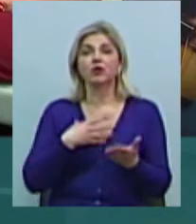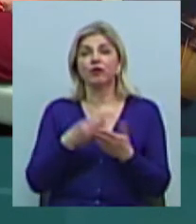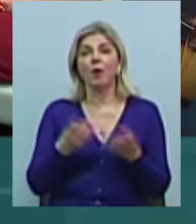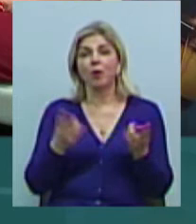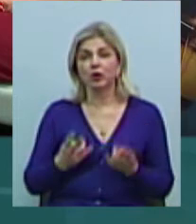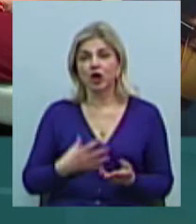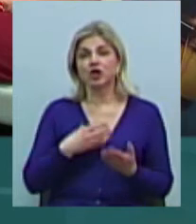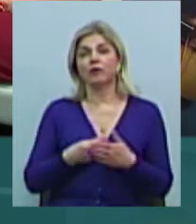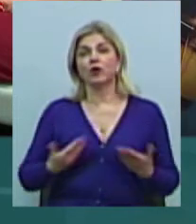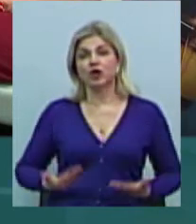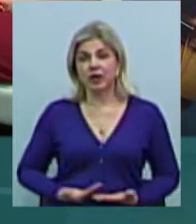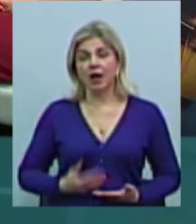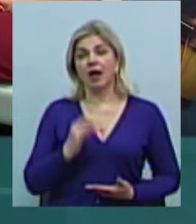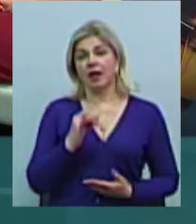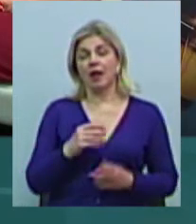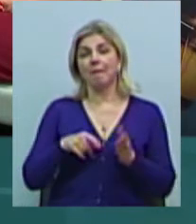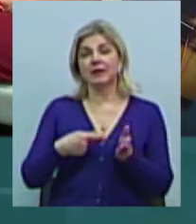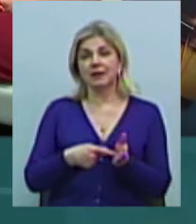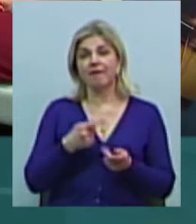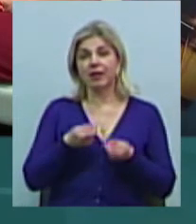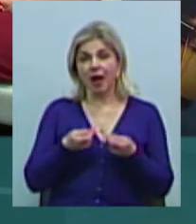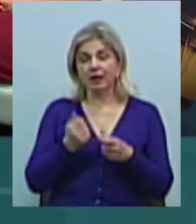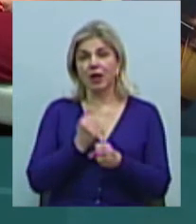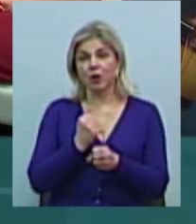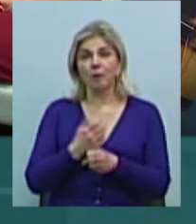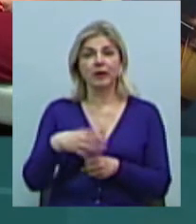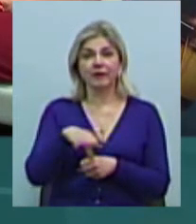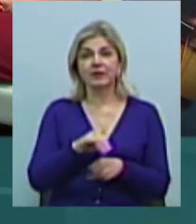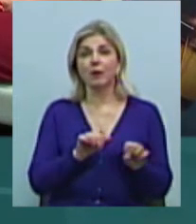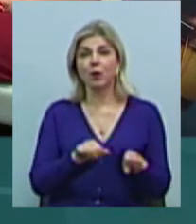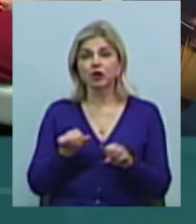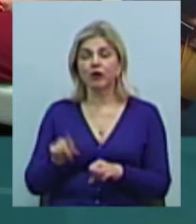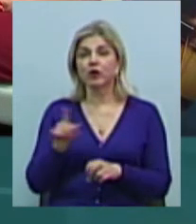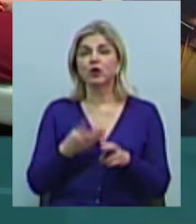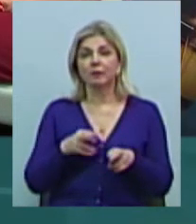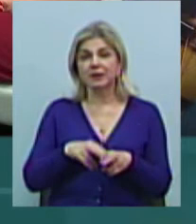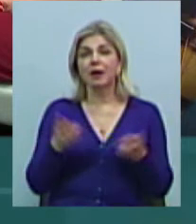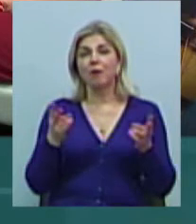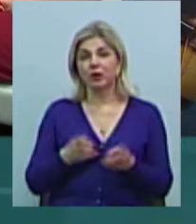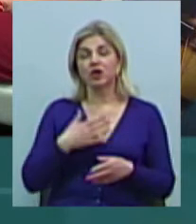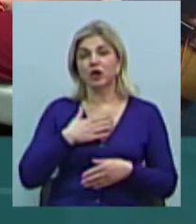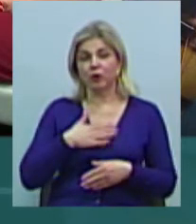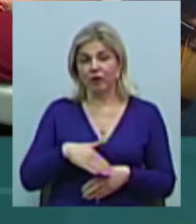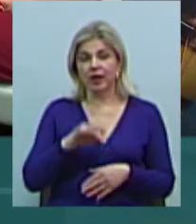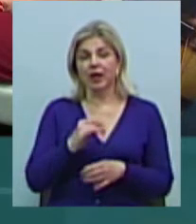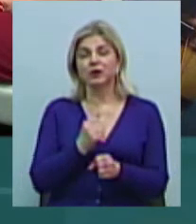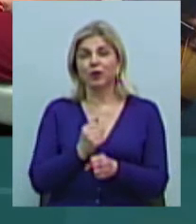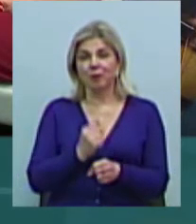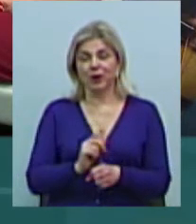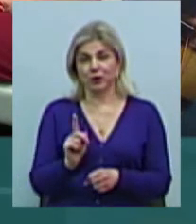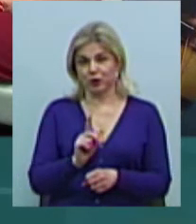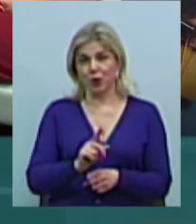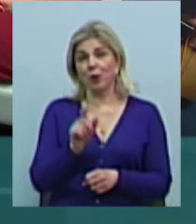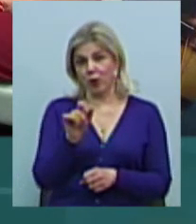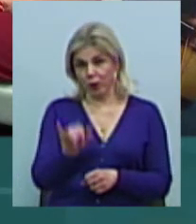свої мрії. Тому місцева влада робить все можливе, щоб ці потреби задовольнити, щоб зробити, щоб у них теж життя